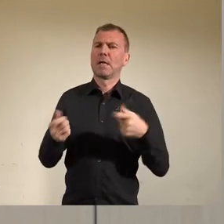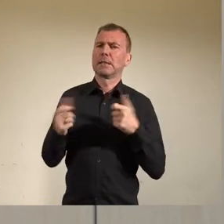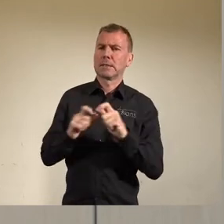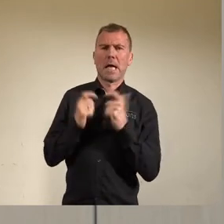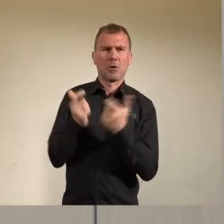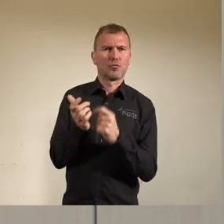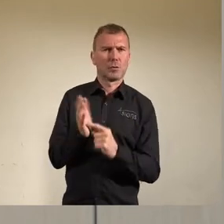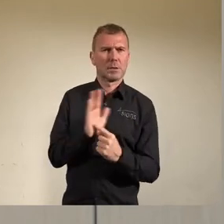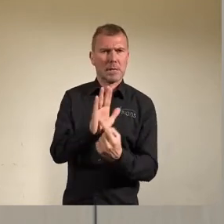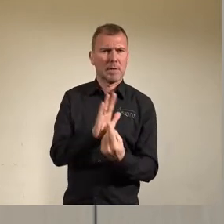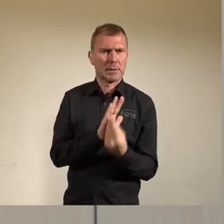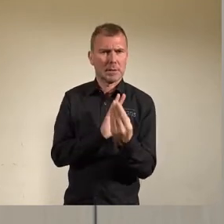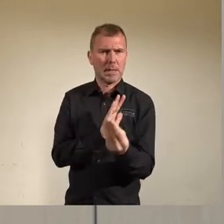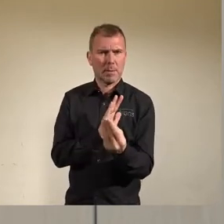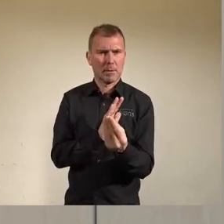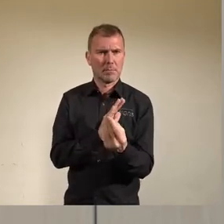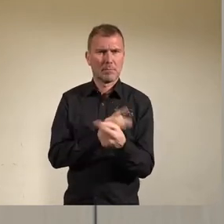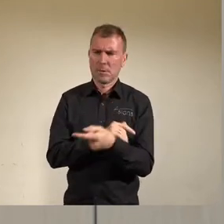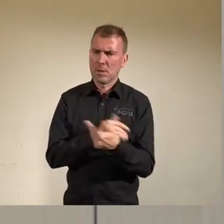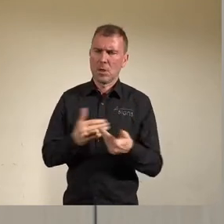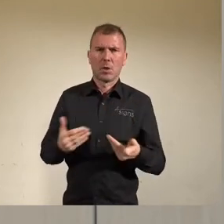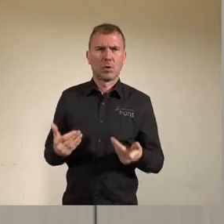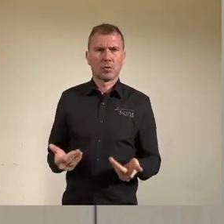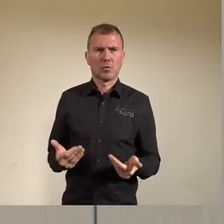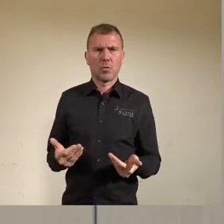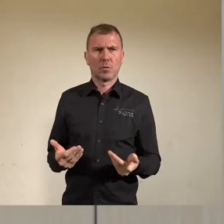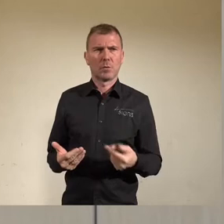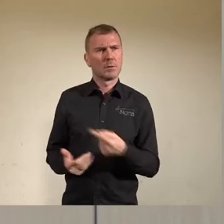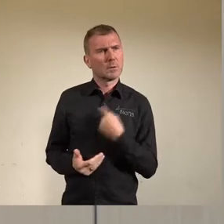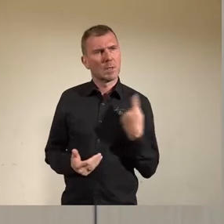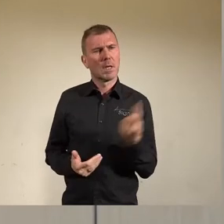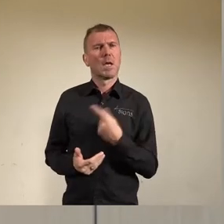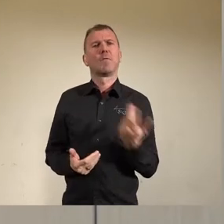Finanzausschuss hingewiesen, wird es so sein, dass wir